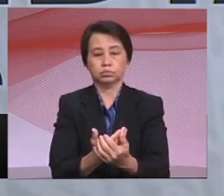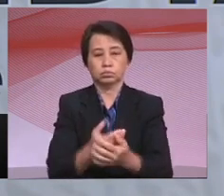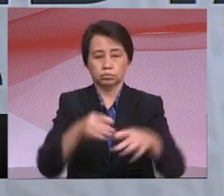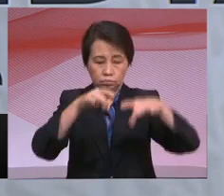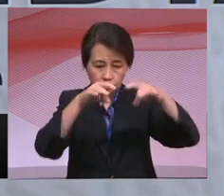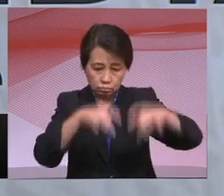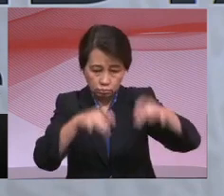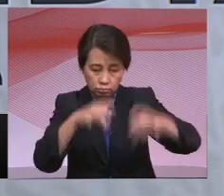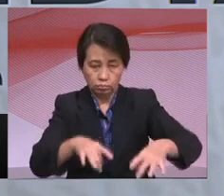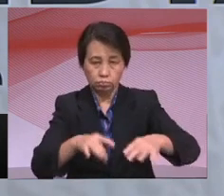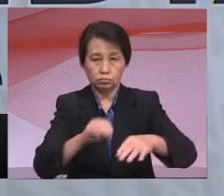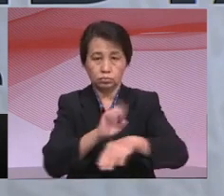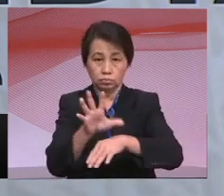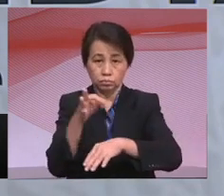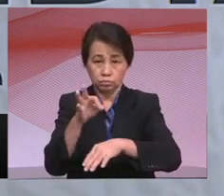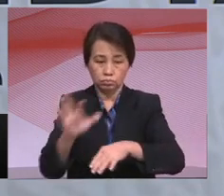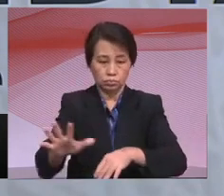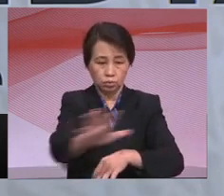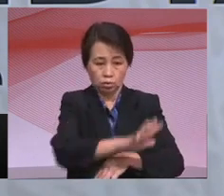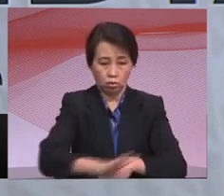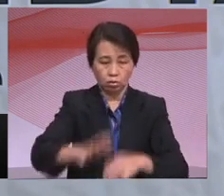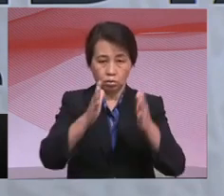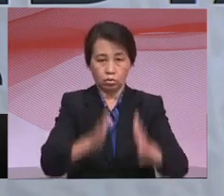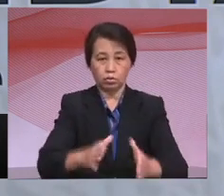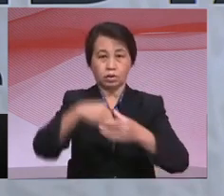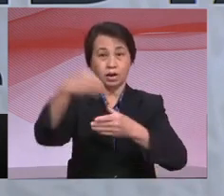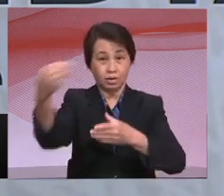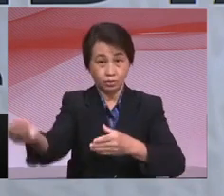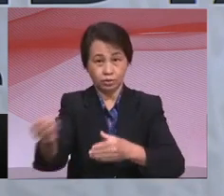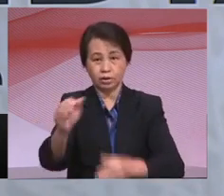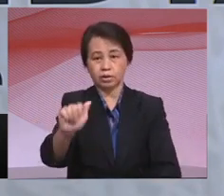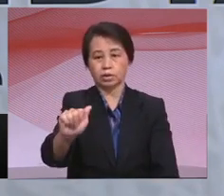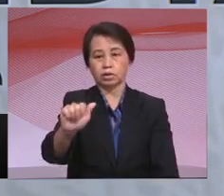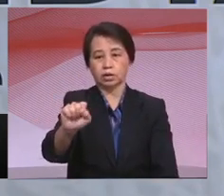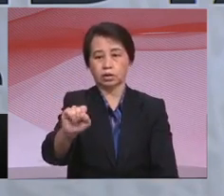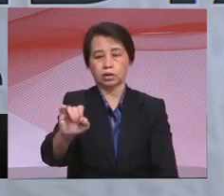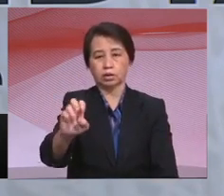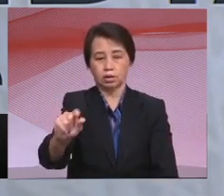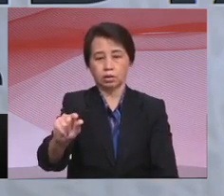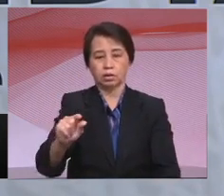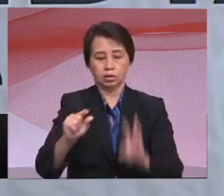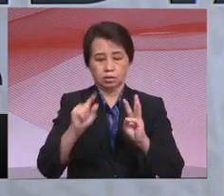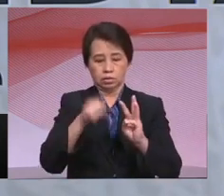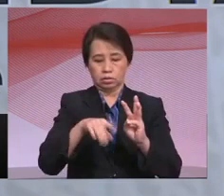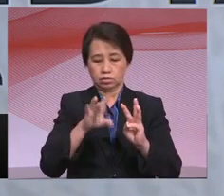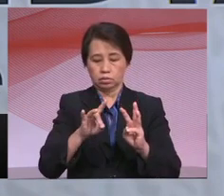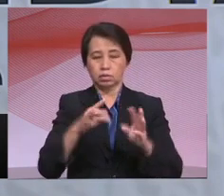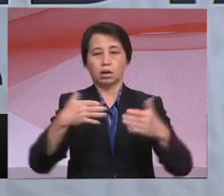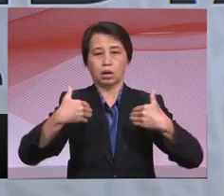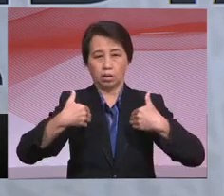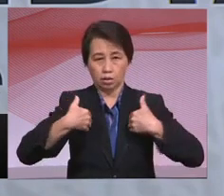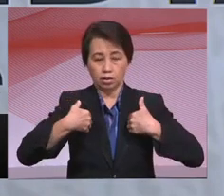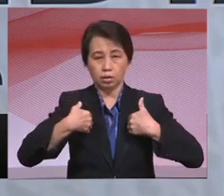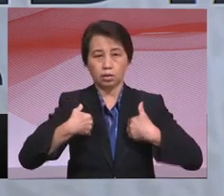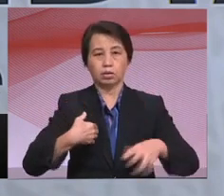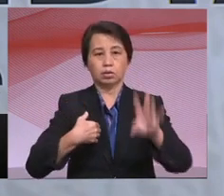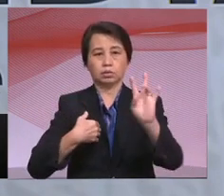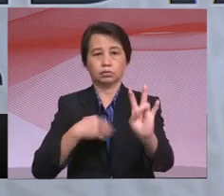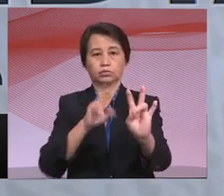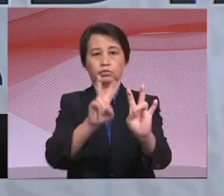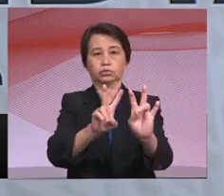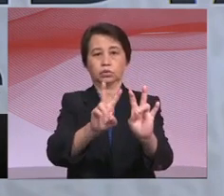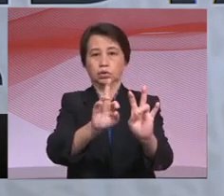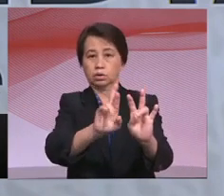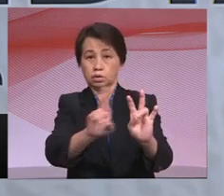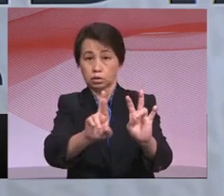saringan dan ujian COVID-19 di kalangan warga asing setakat 6 Ogos 2020 adalah sejumlah